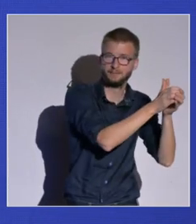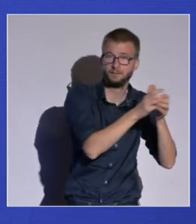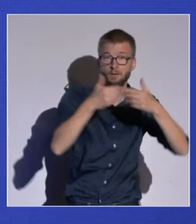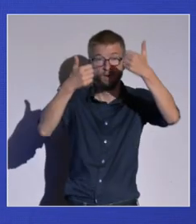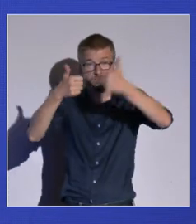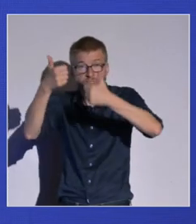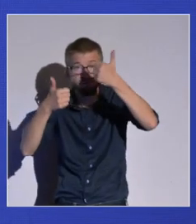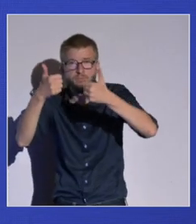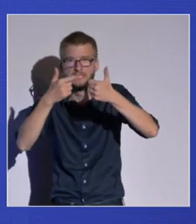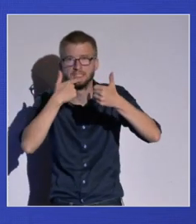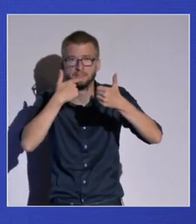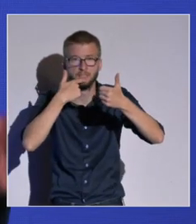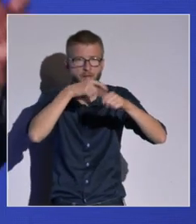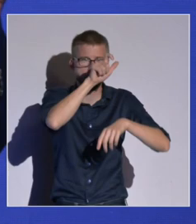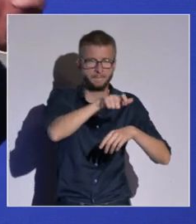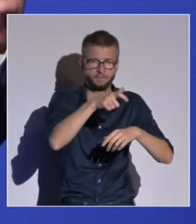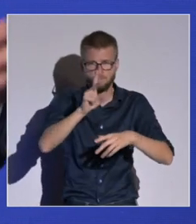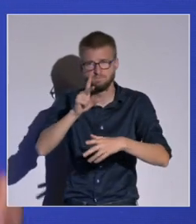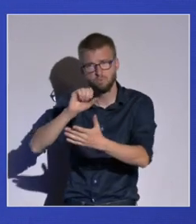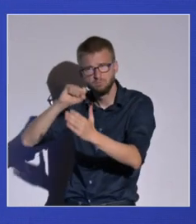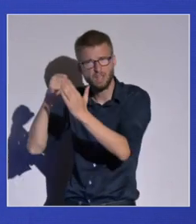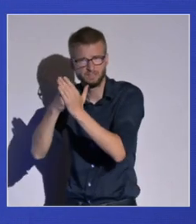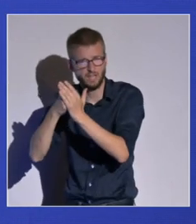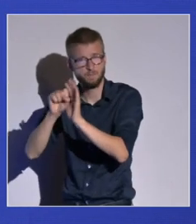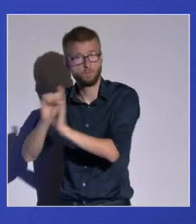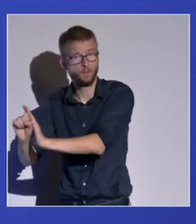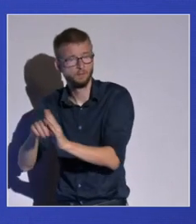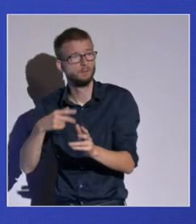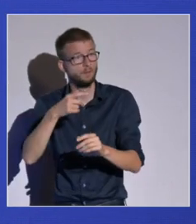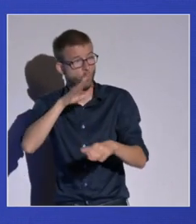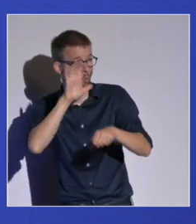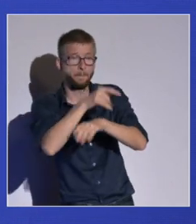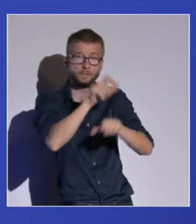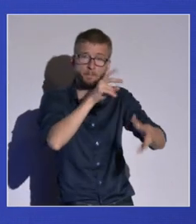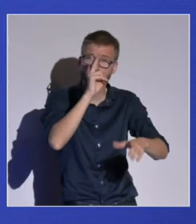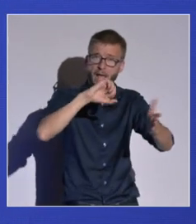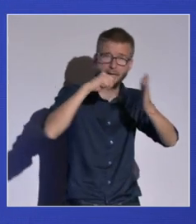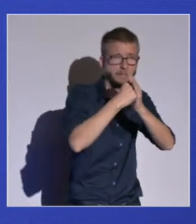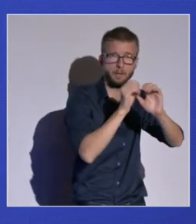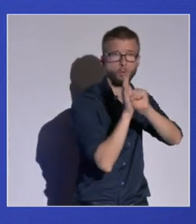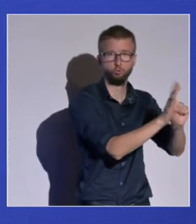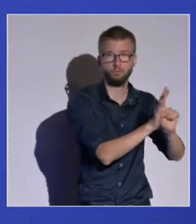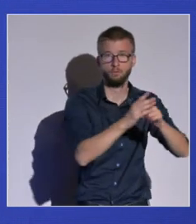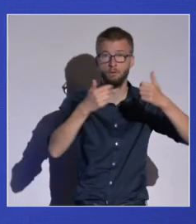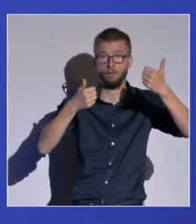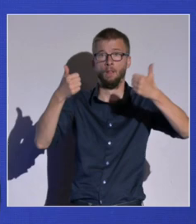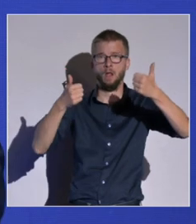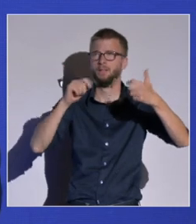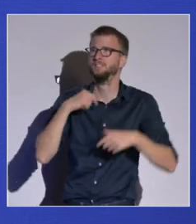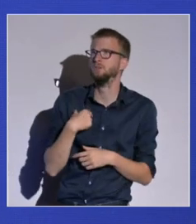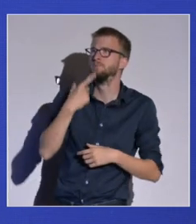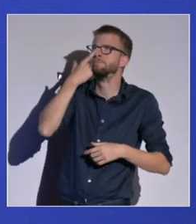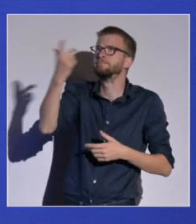l'affrontement des plus radicaux de la droite contre les plus radicaux de la gauche. Et nous considérons que ceci est